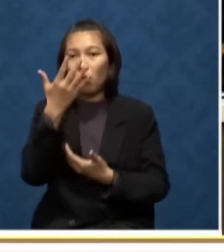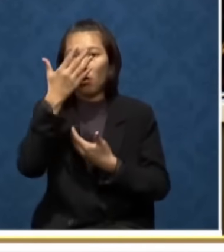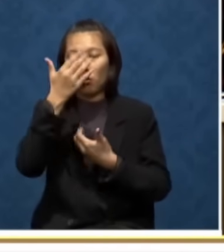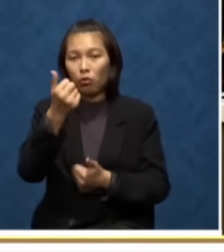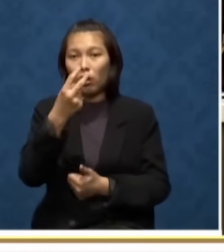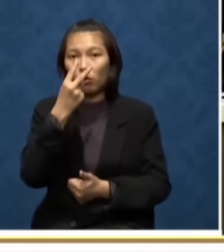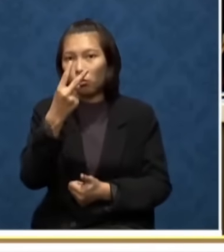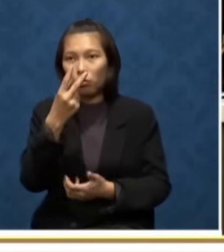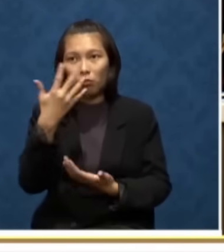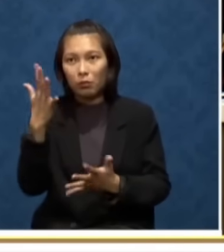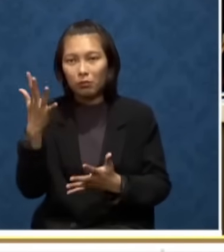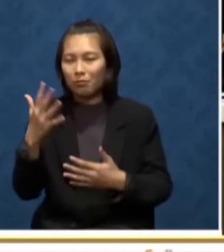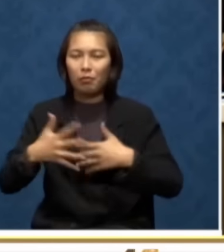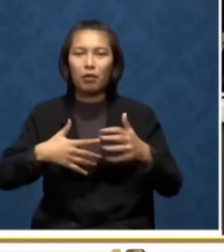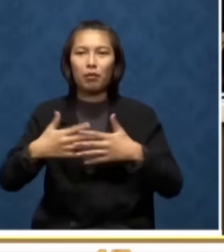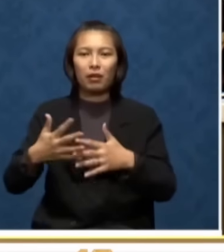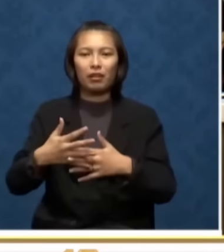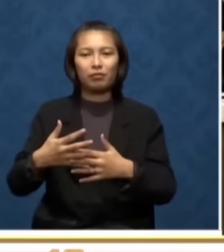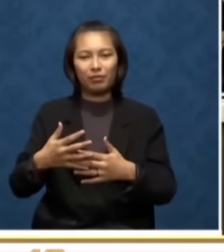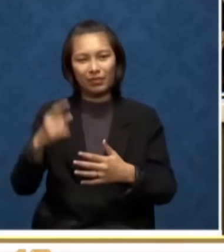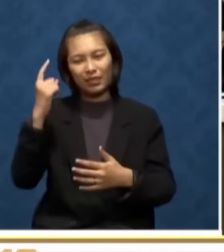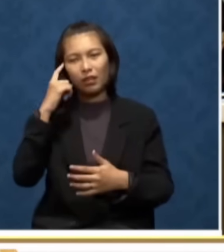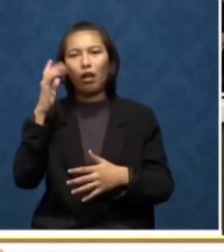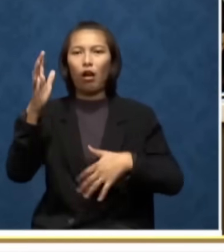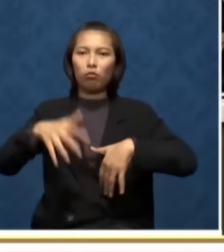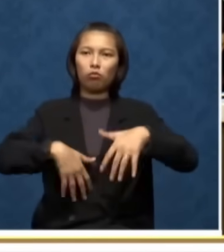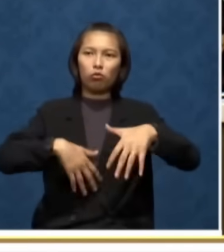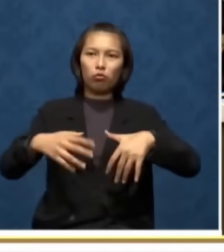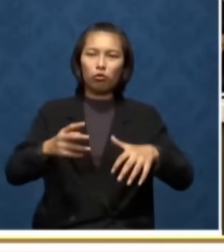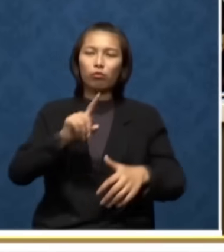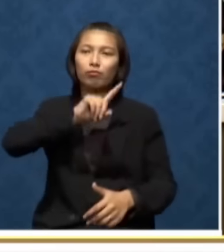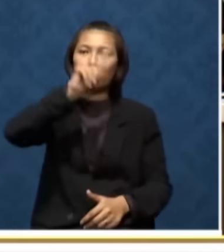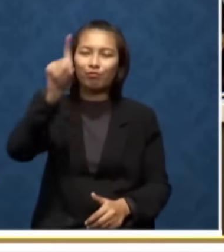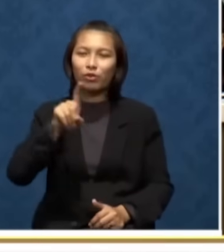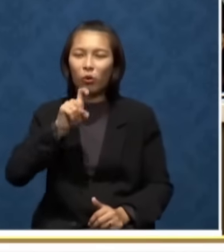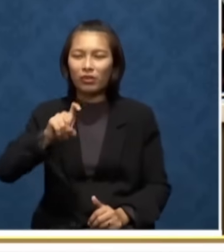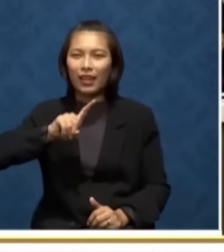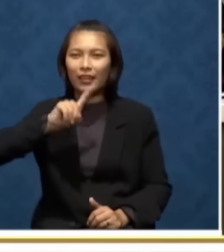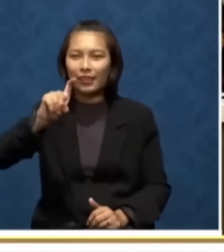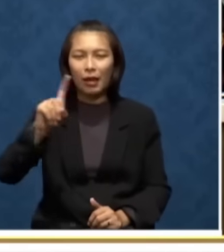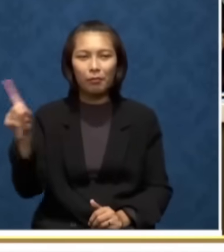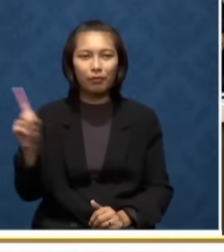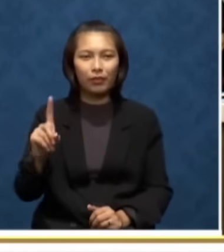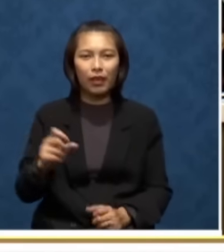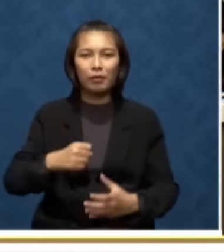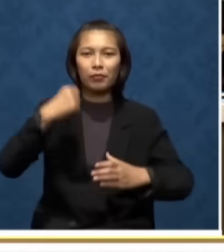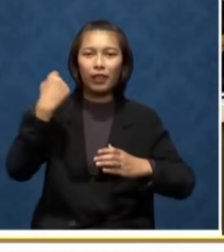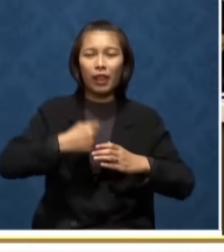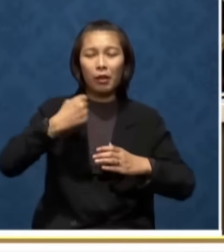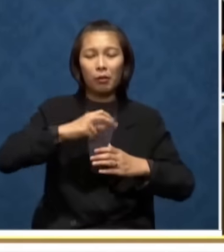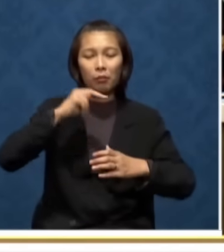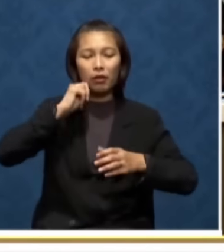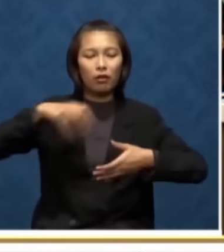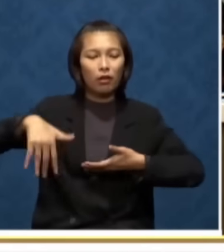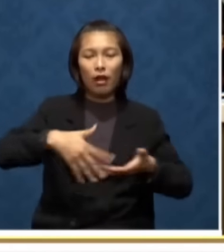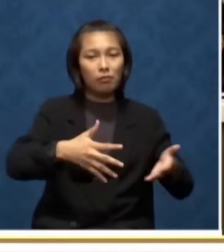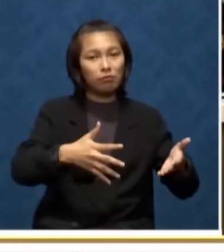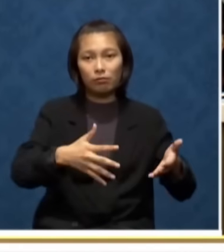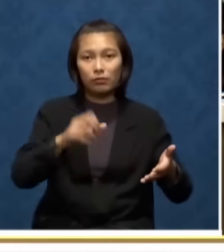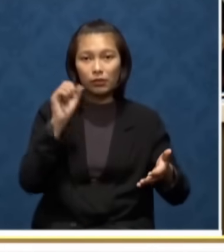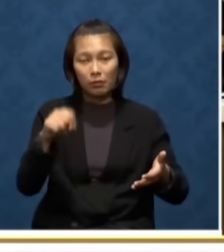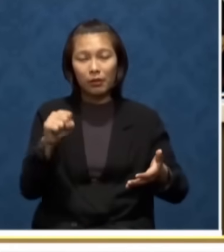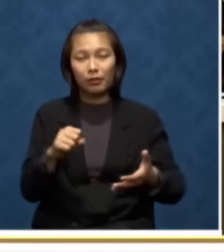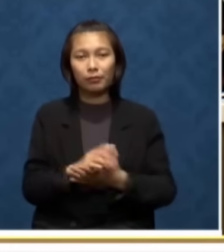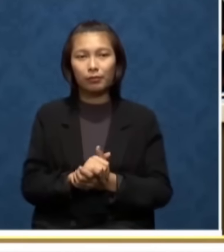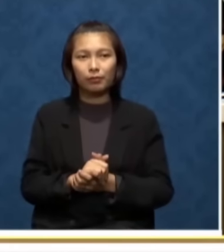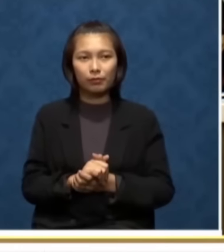ดิฉันเกรงว่าประชาชนก็จะตั้งคำถามนะคะว่าเป็นการตำน้ำพริกละลายแม่น้ำหรือไม่นะคะ